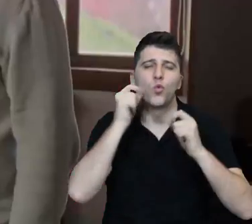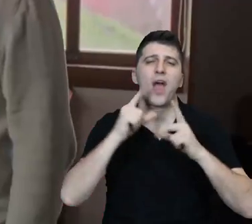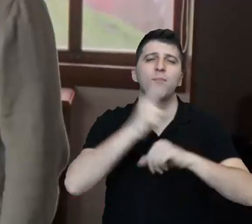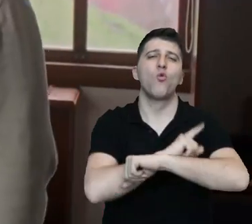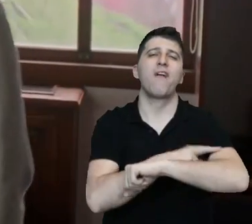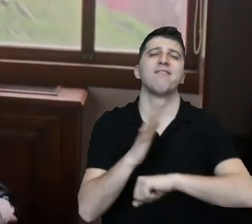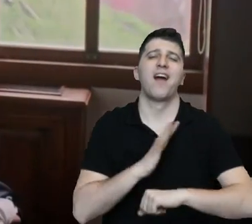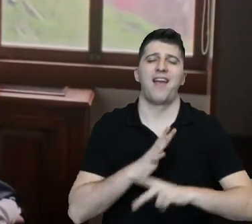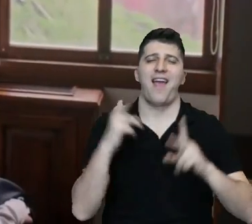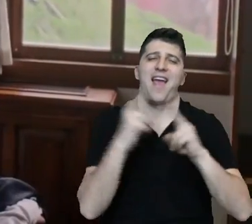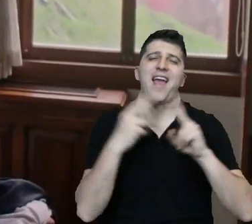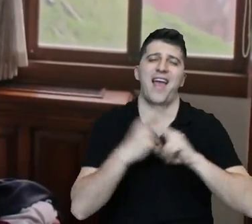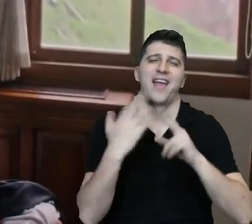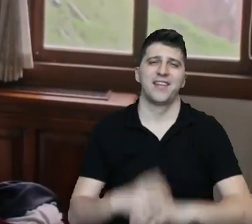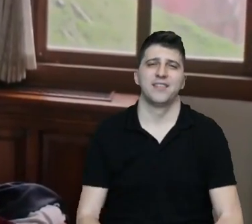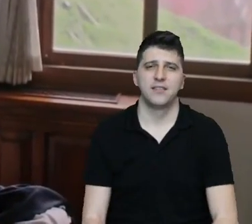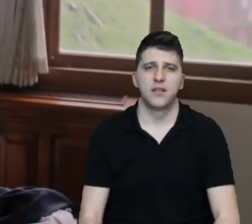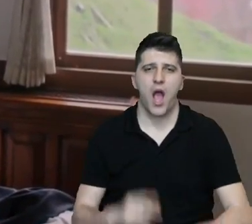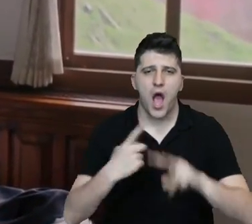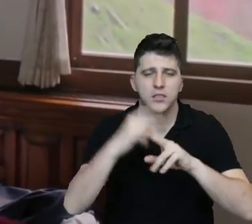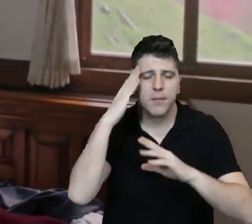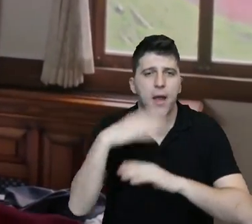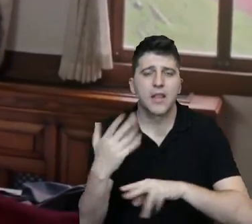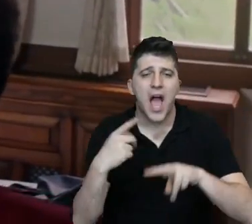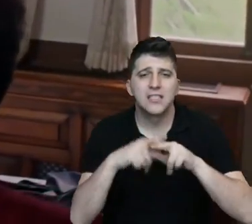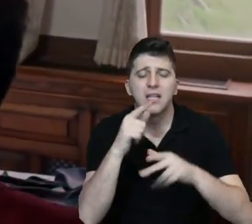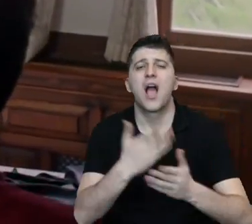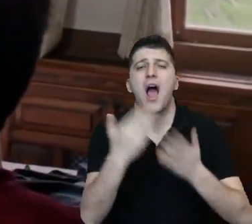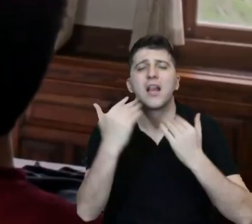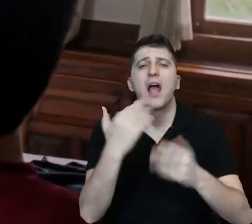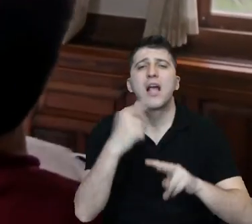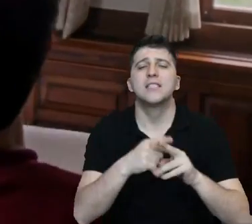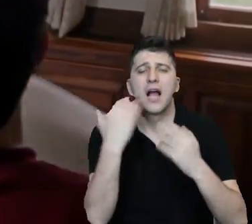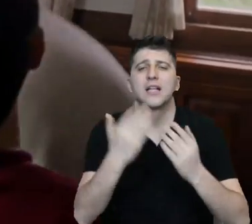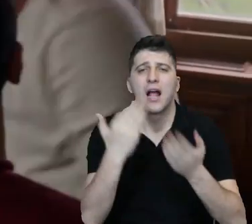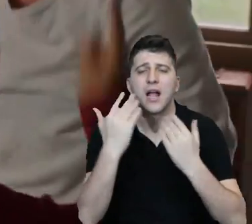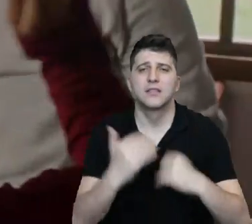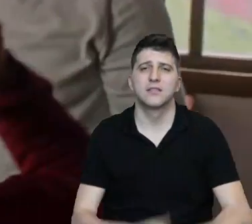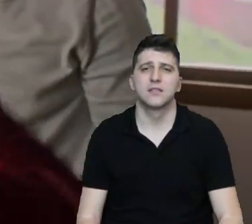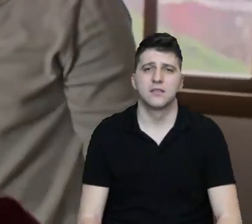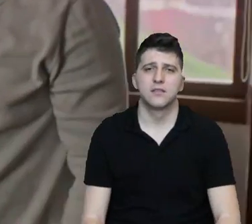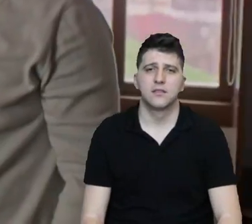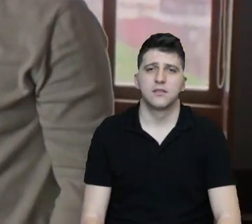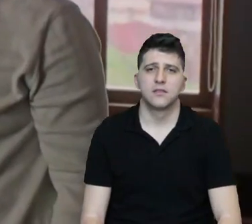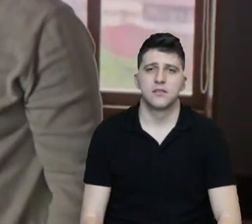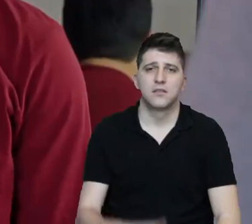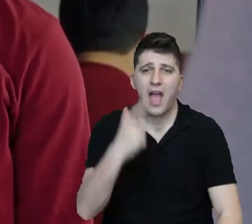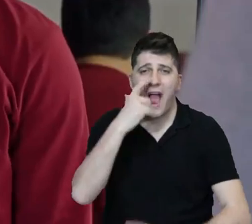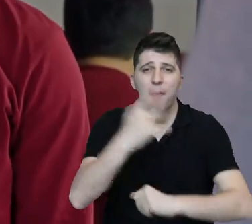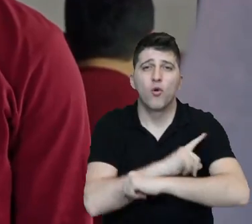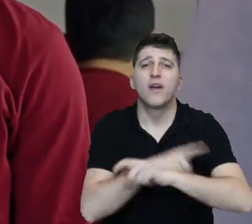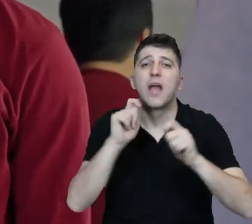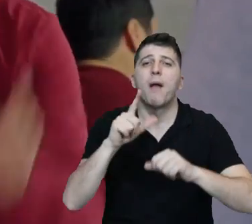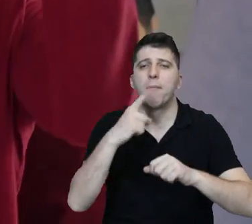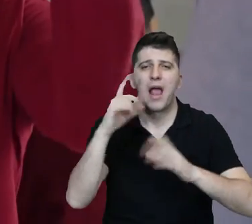kuvveti vardır. Asil yatağa bayıldı. Asil bayıldı. Asil. Oğlum kalk kalk kalk. Kalk. Kaldırdı. Kaba kuvvet uygulama,